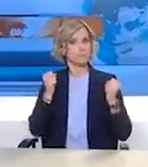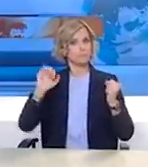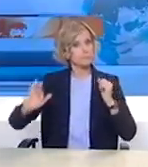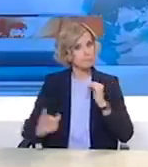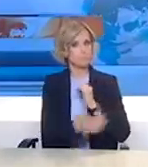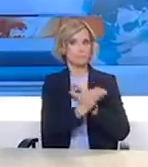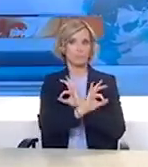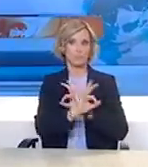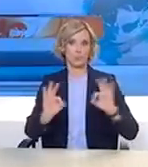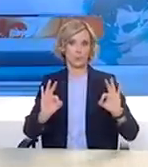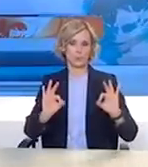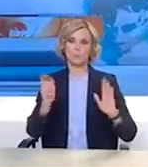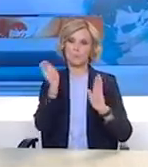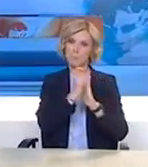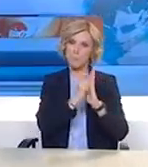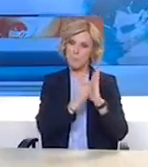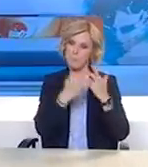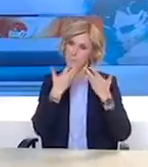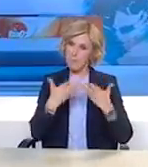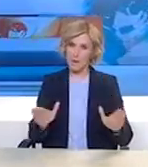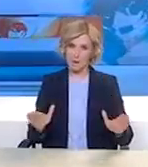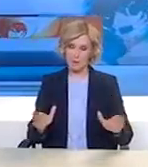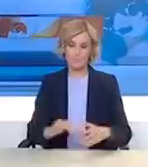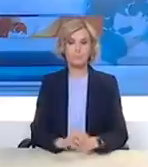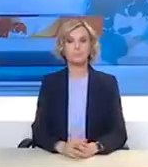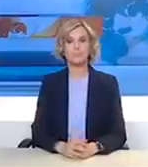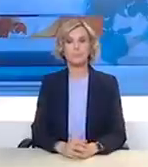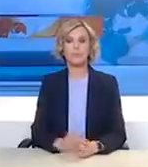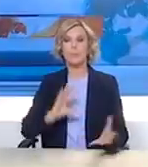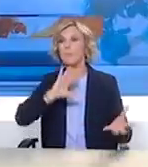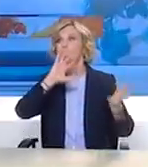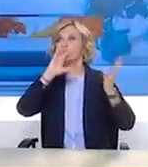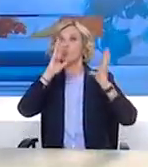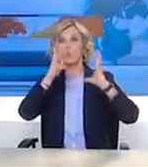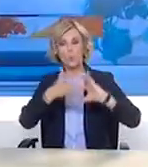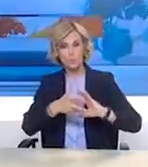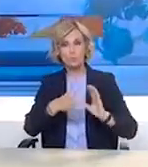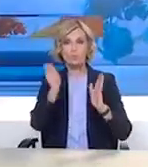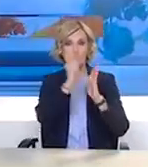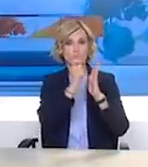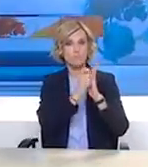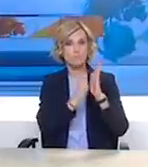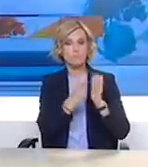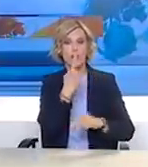και έγιναν καλά, έχουν καταγραφεί. Επίσης, σε παγκόσμιο επίπεδο καταγράφονται